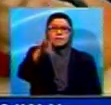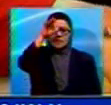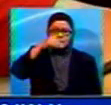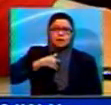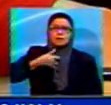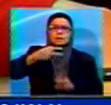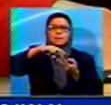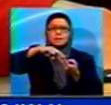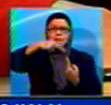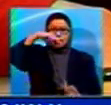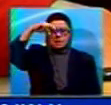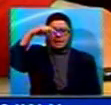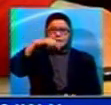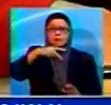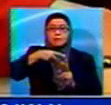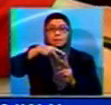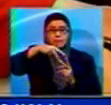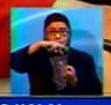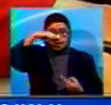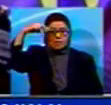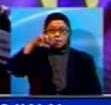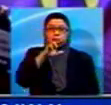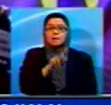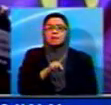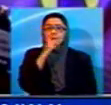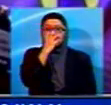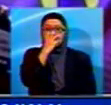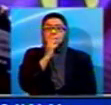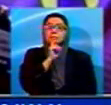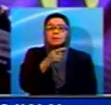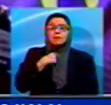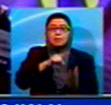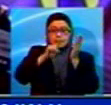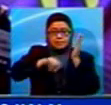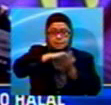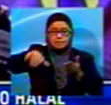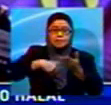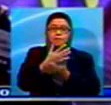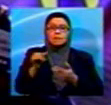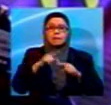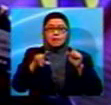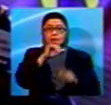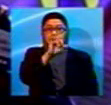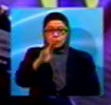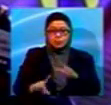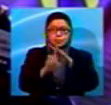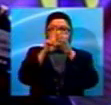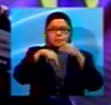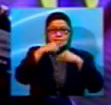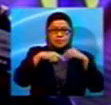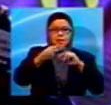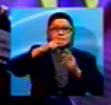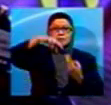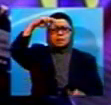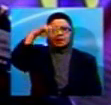dan kita akan Che semua sekali isu pengesanan DNA khinzir dalam produk catby tersebar